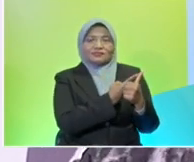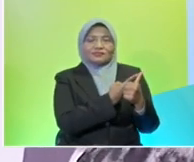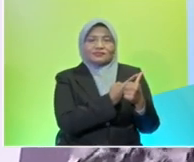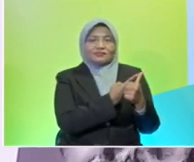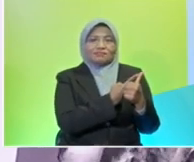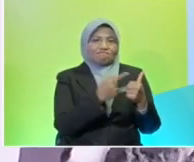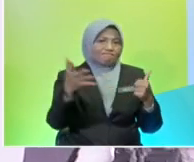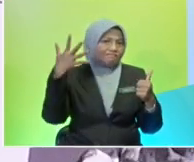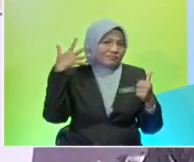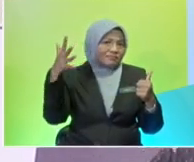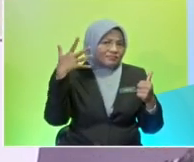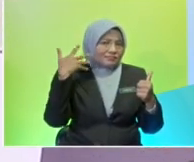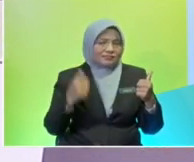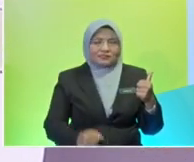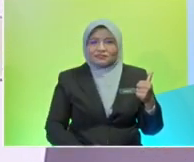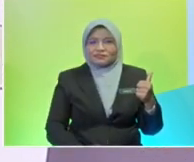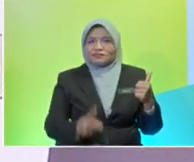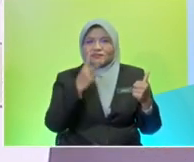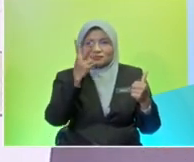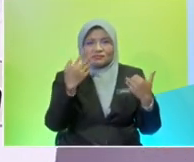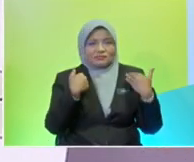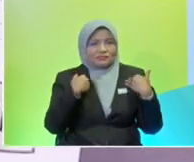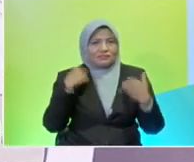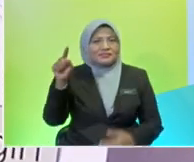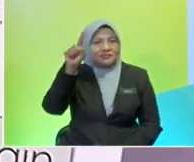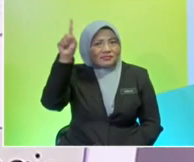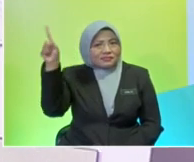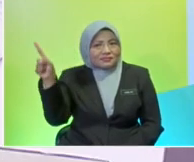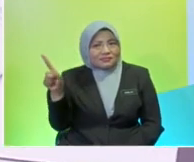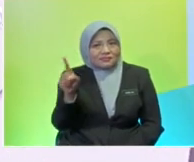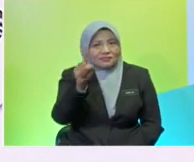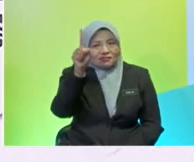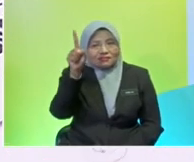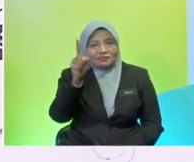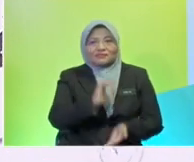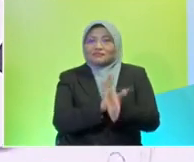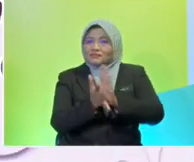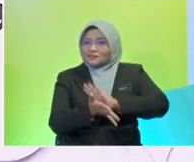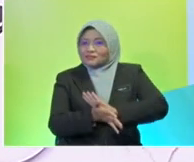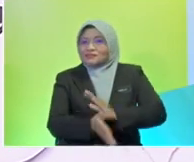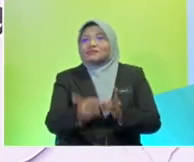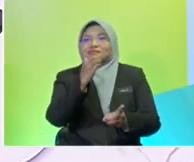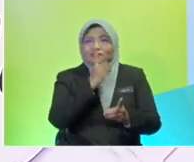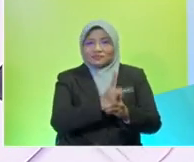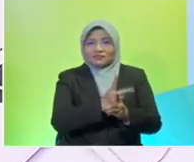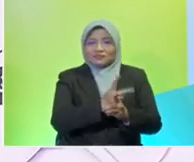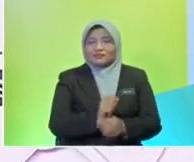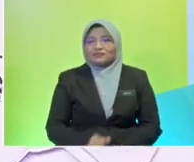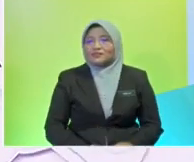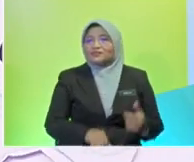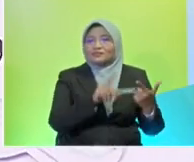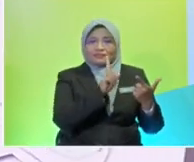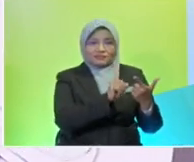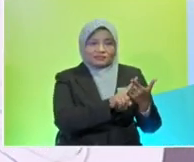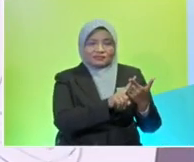kita lihat ada matahari di situ jadi jawaban yang pertama betul betul Kita lihat ada